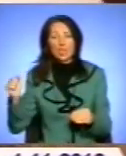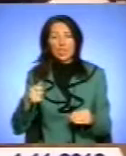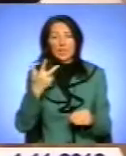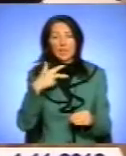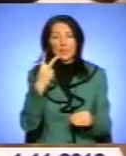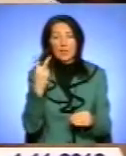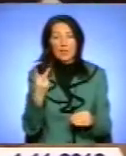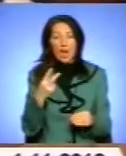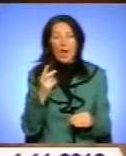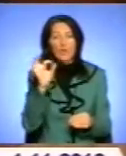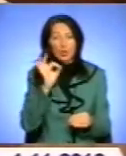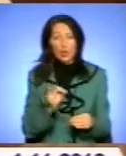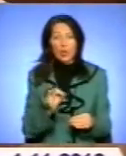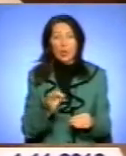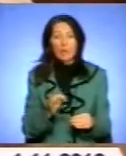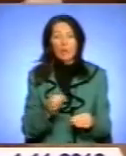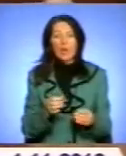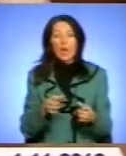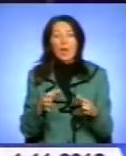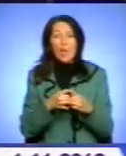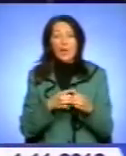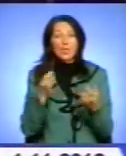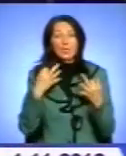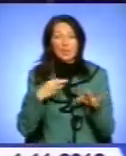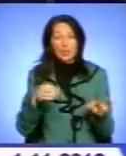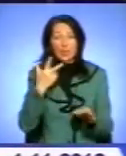39,2%. Партія Всеукраїнське об'єднання «Свобода» –